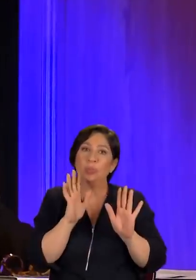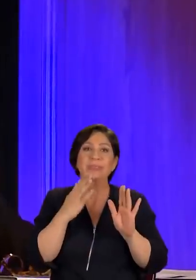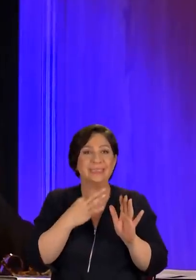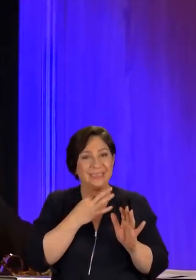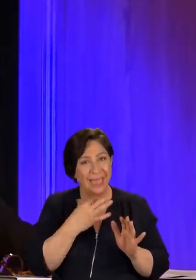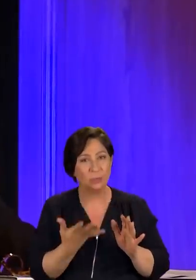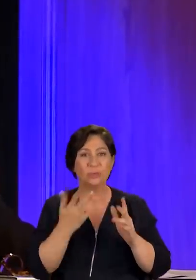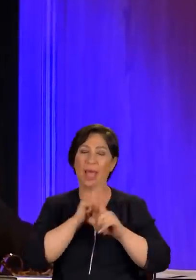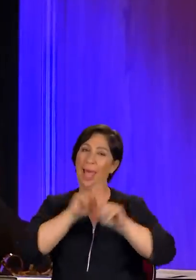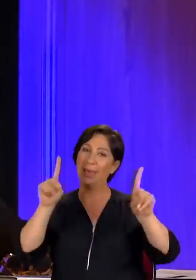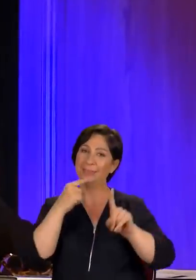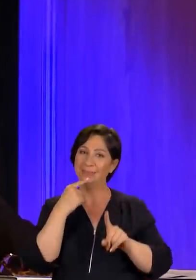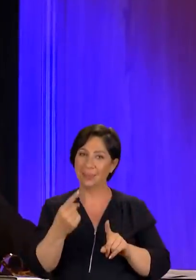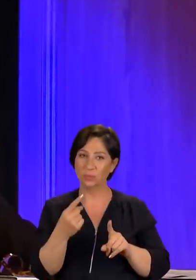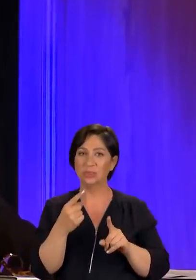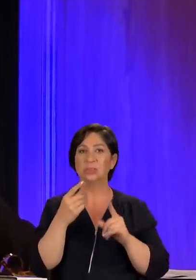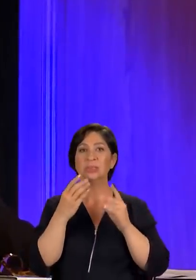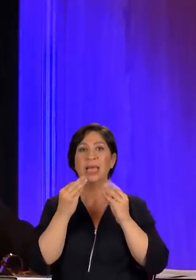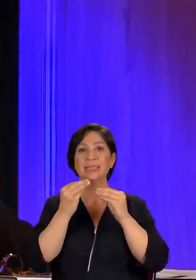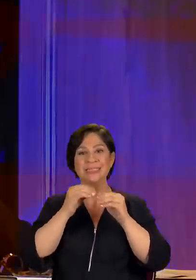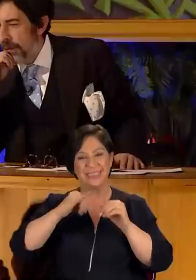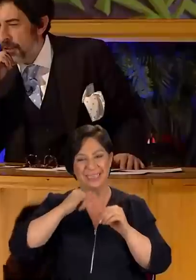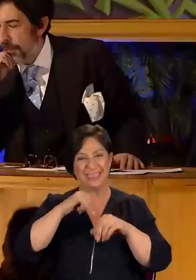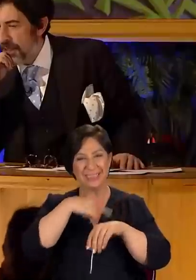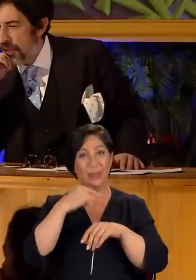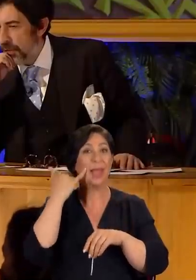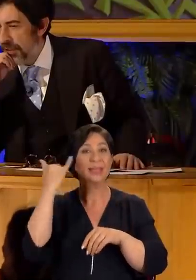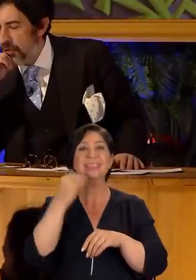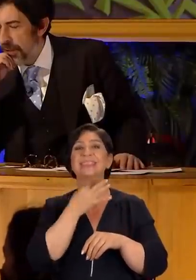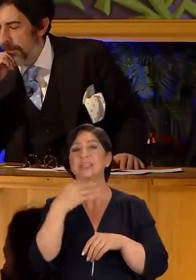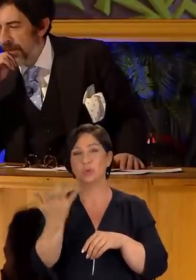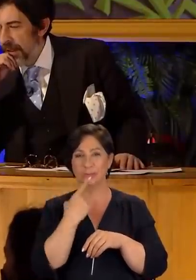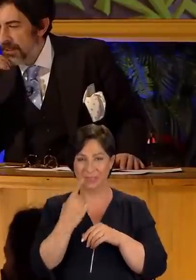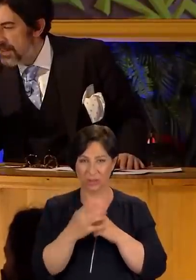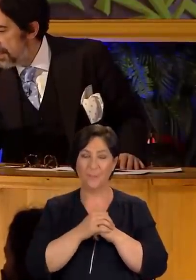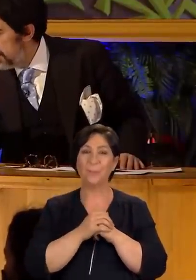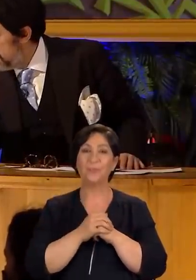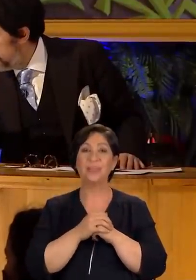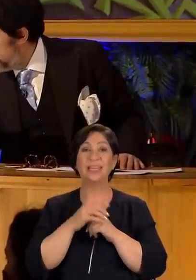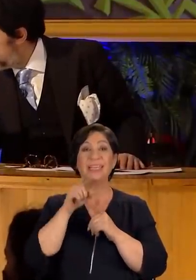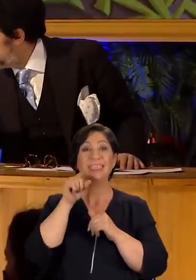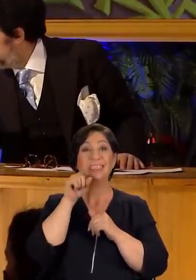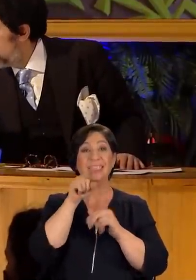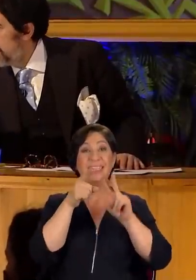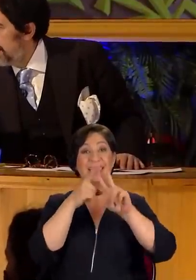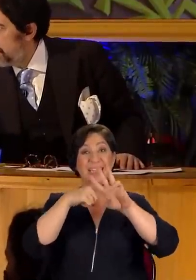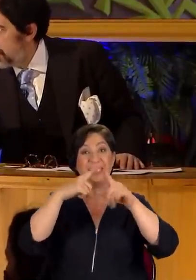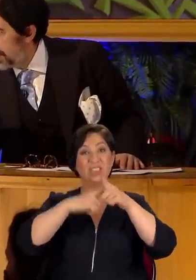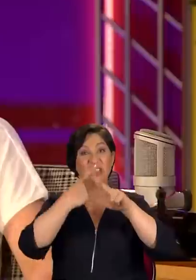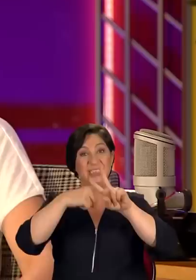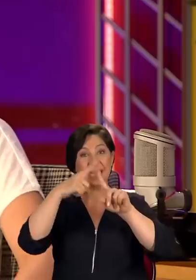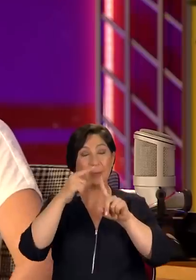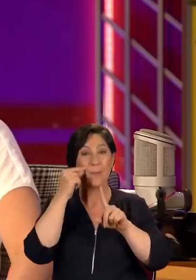Sağ olsun reddetmiş. Kendisine en kısa sürede telefon açıp teşekkür edeceğim. Sizin Necat niye Bey'in acaba